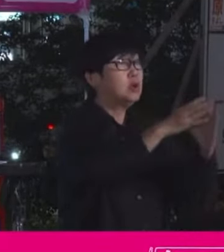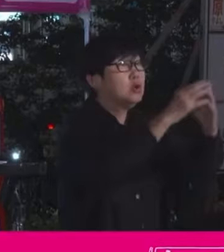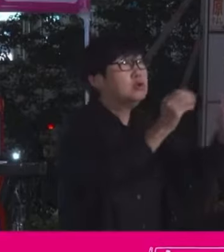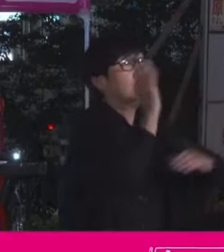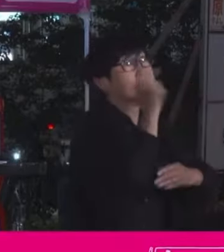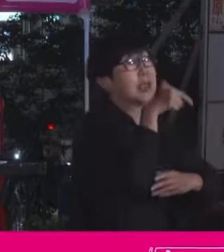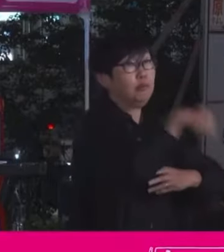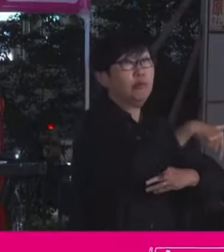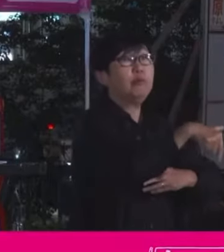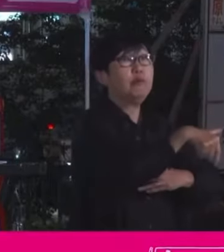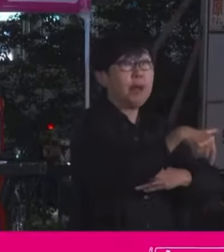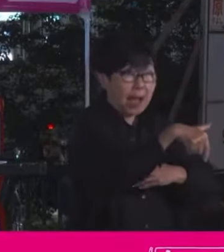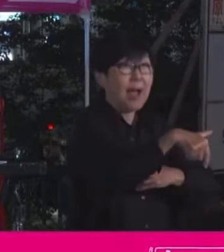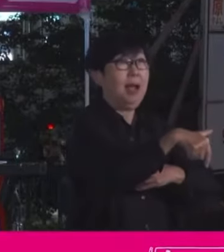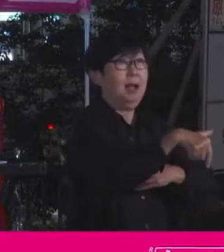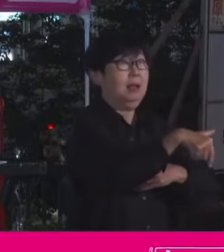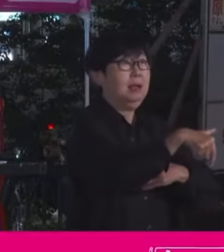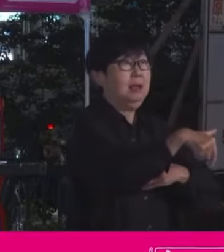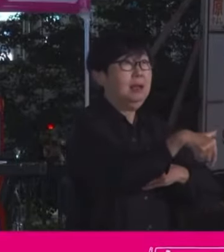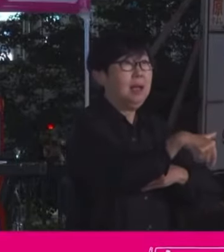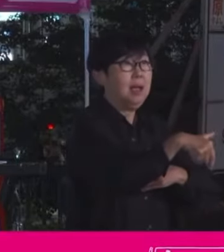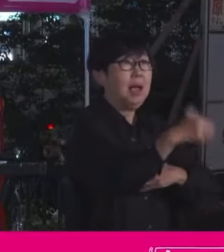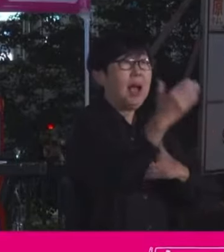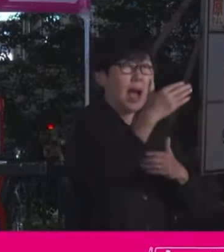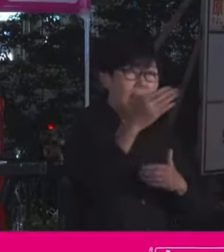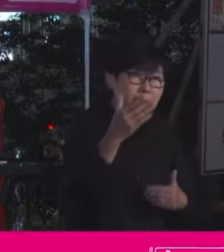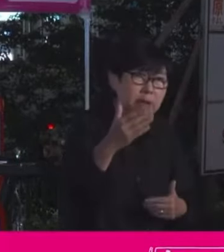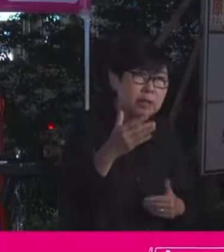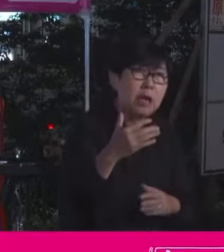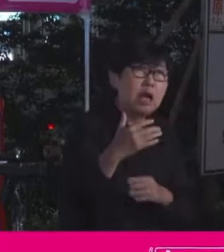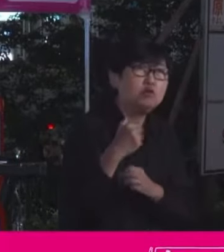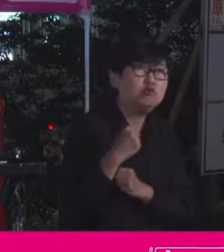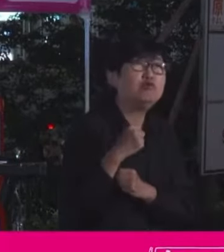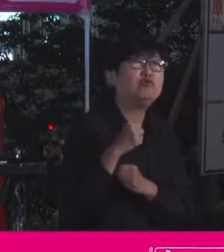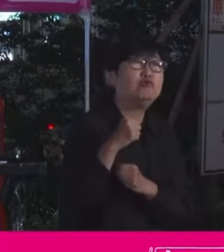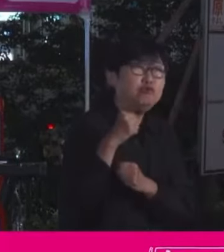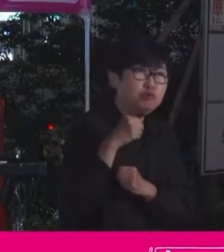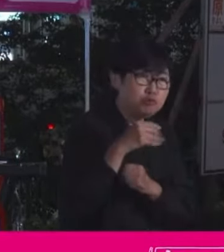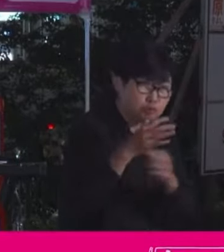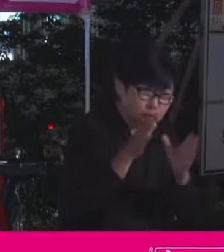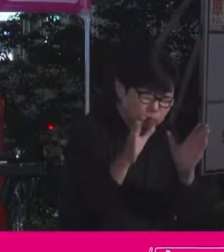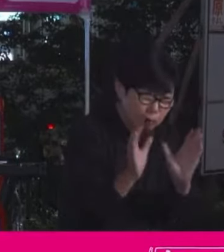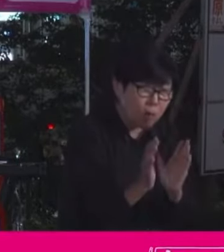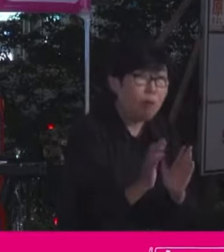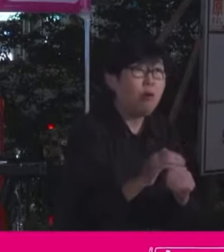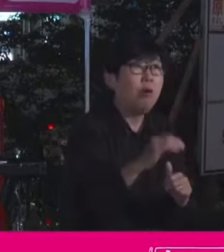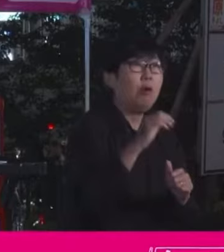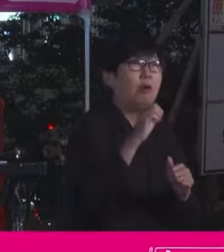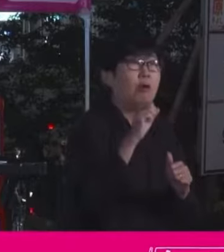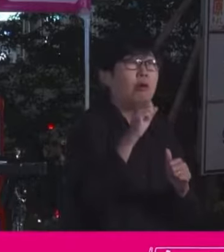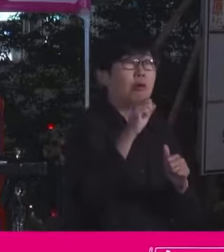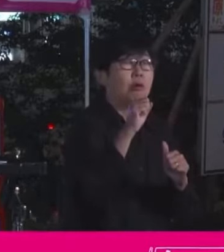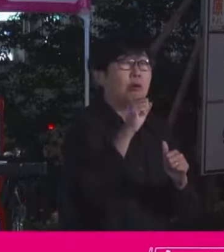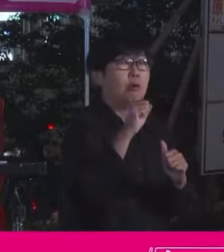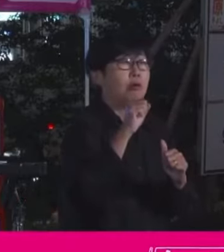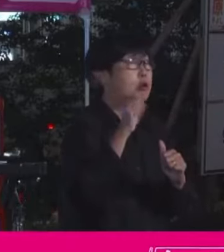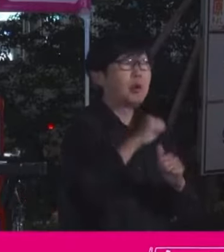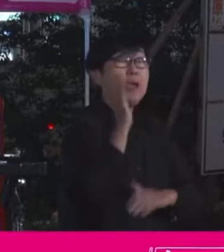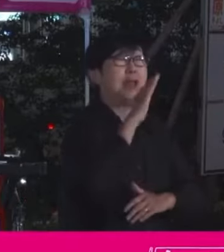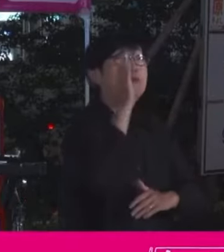府がアメリカ軍の許可なく立ち入り検査できるん